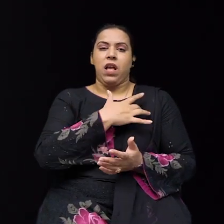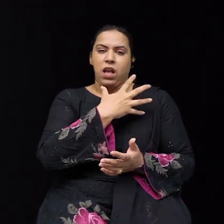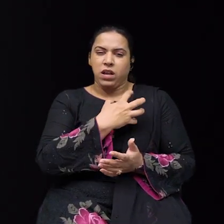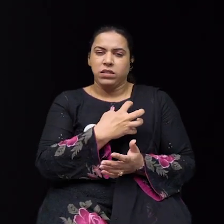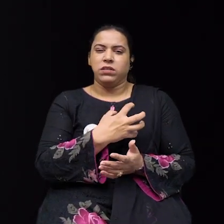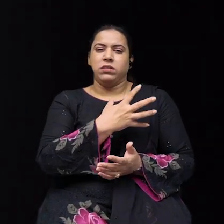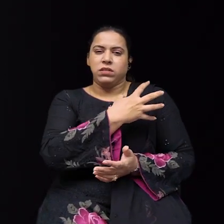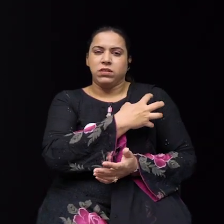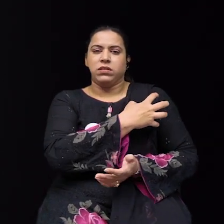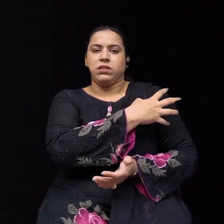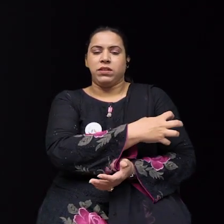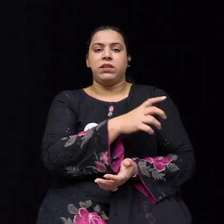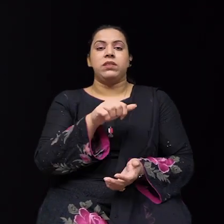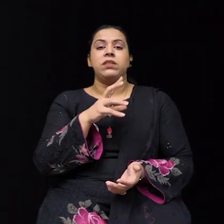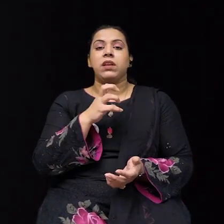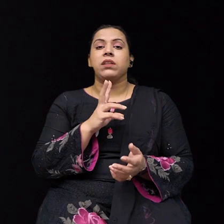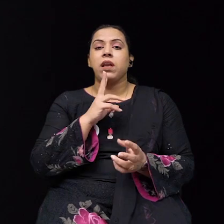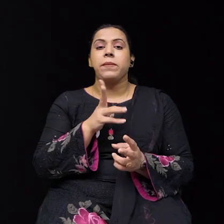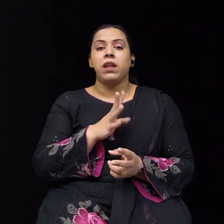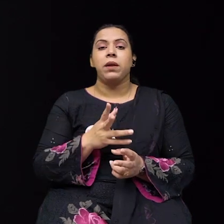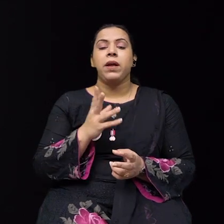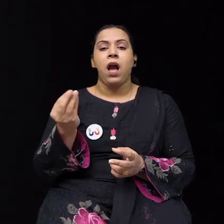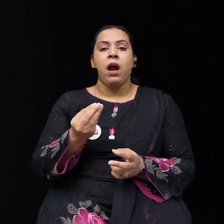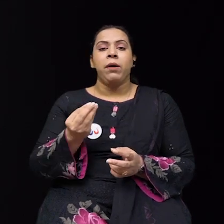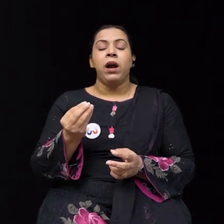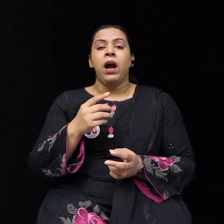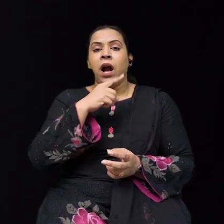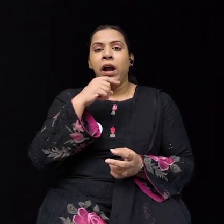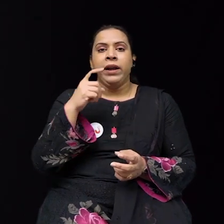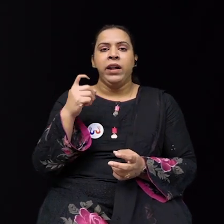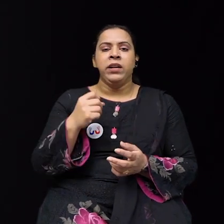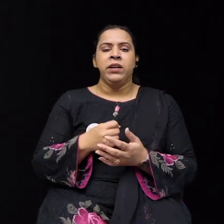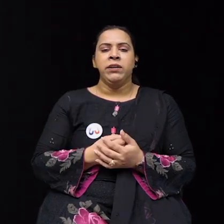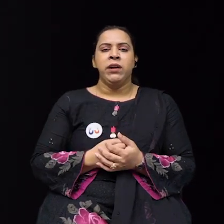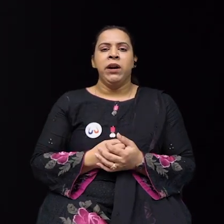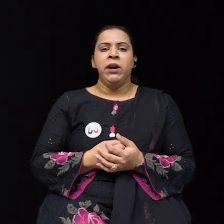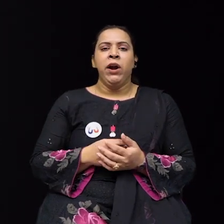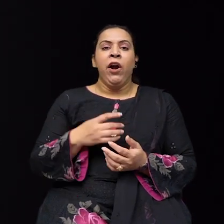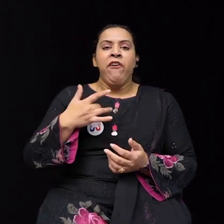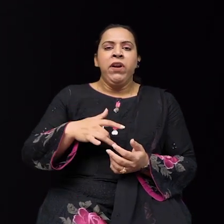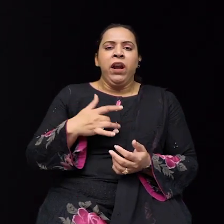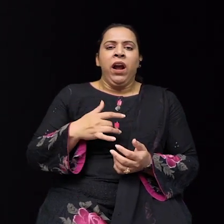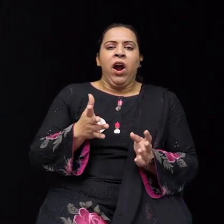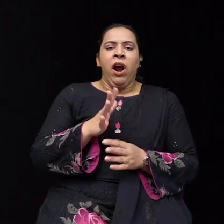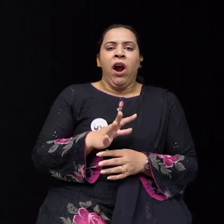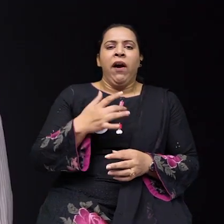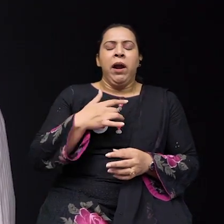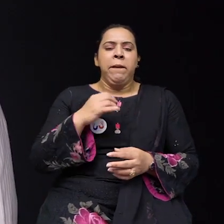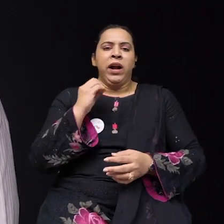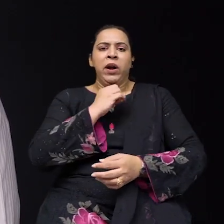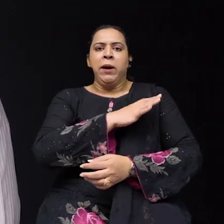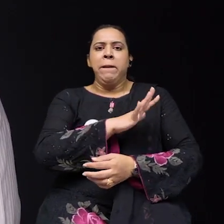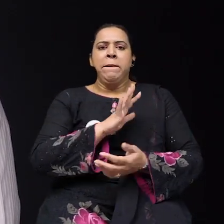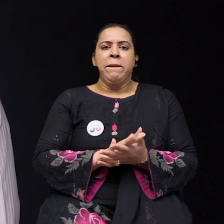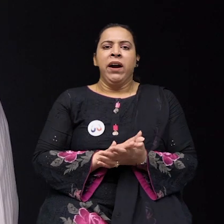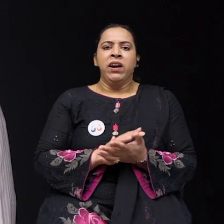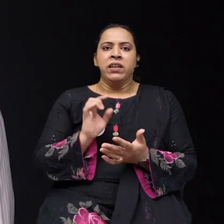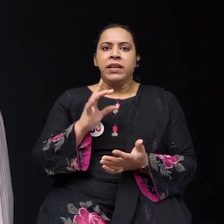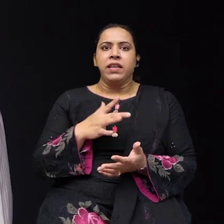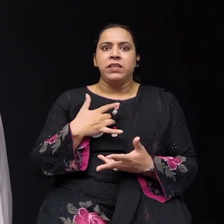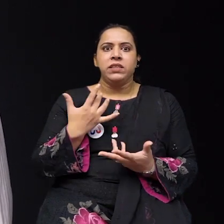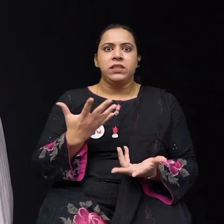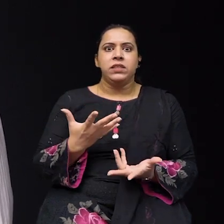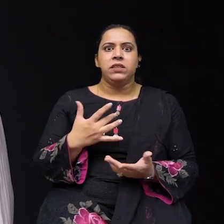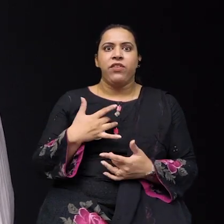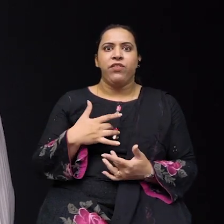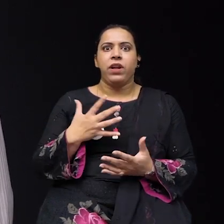شدید درد ہوتی ہے. اور اس درد کے بارے میں عام طور پہ انگریزی کا لفظ استعمال کیا جاتا ہے کہ فیلنگ آف امپینڈنگ ڈوم، یعنی کہ لگتا یہ ہے کہ